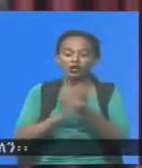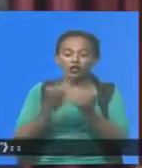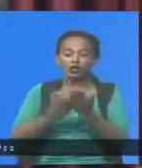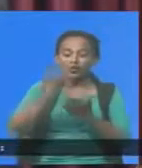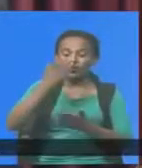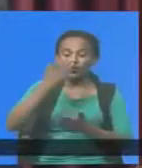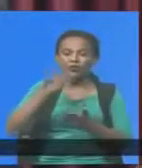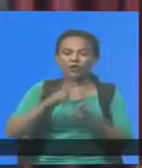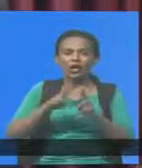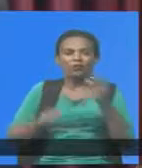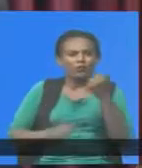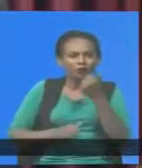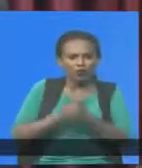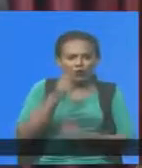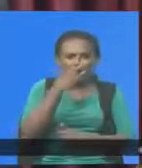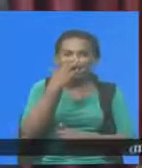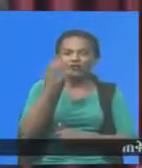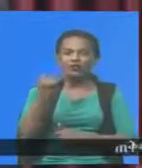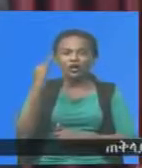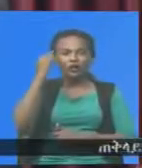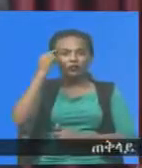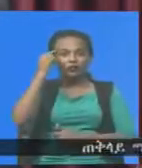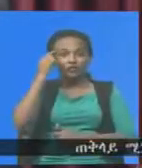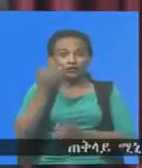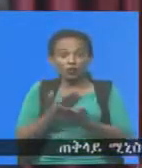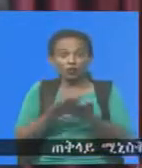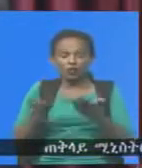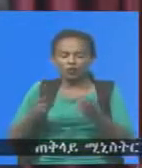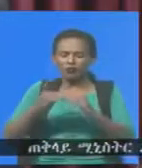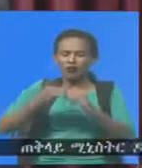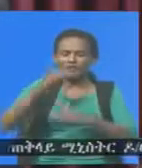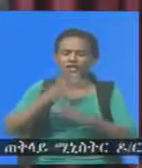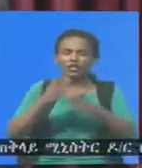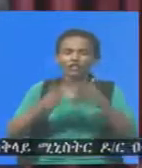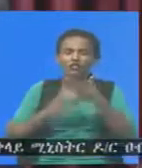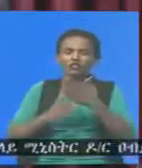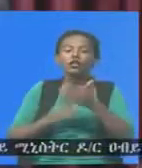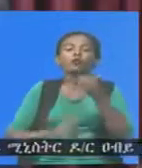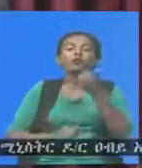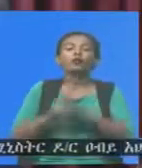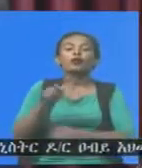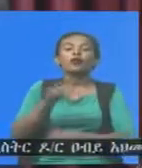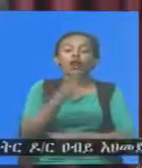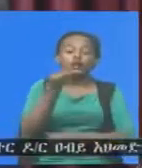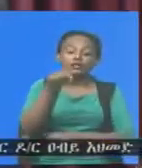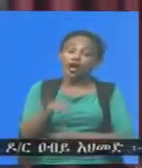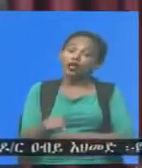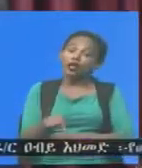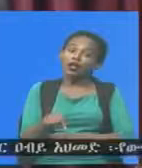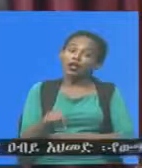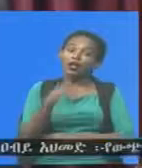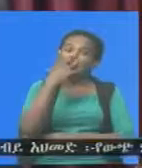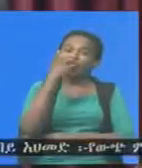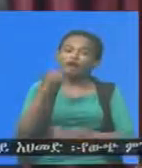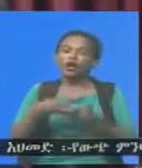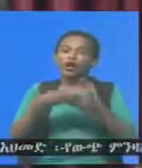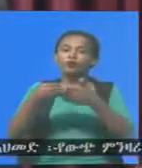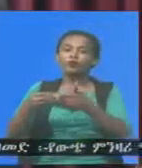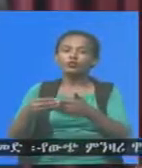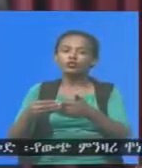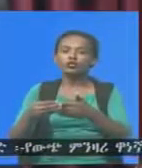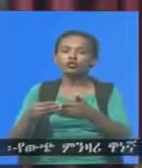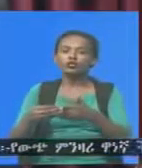የሚገታ አፍሪካ የምታስበውን ኢንቴግሬሽን በከፍተኛ ደረጃ የሚጎዳ ይሆናል። ዛሬ የአፍሪካ መሪዎች